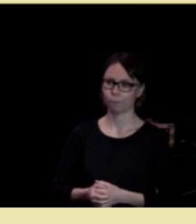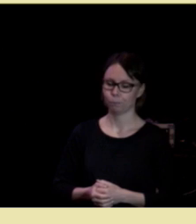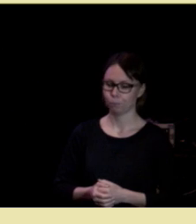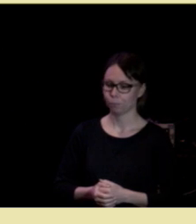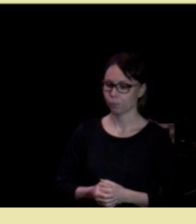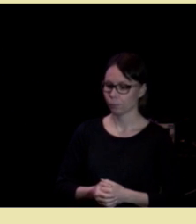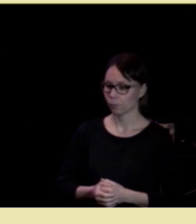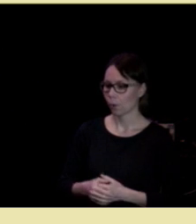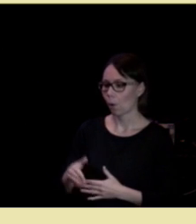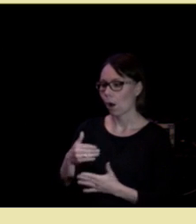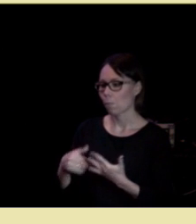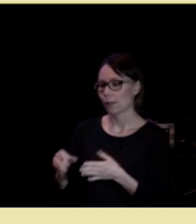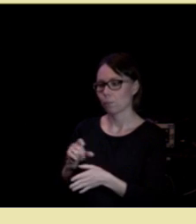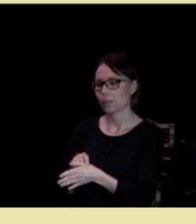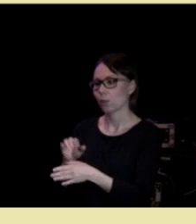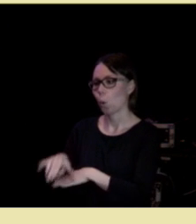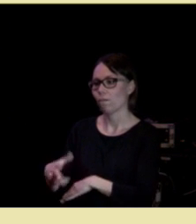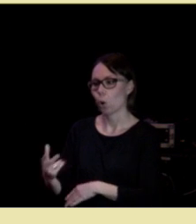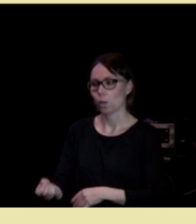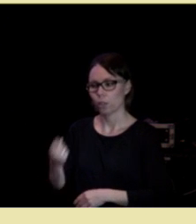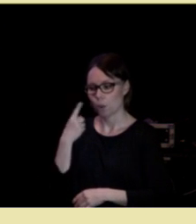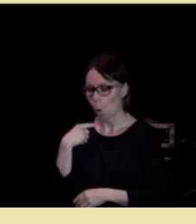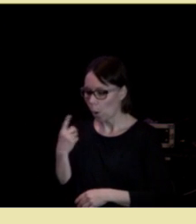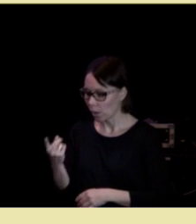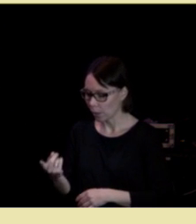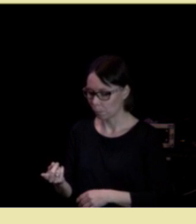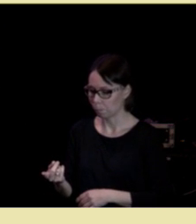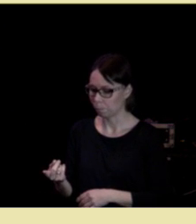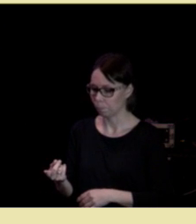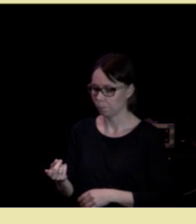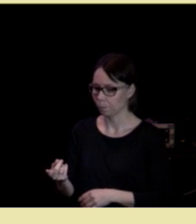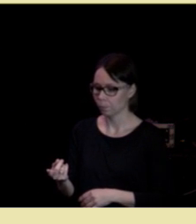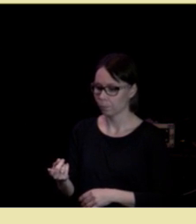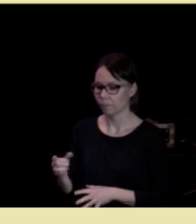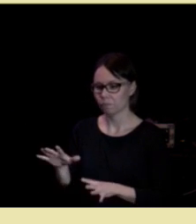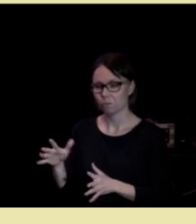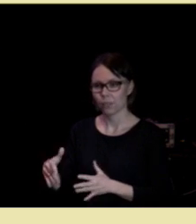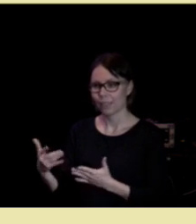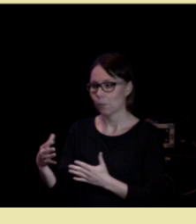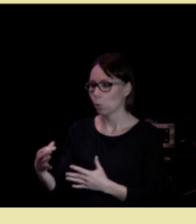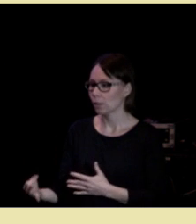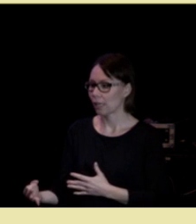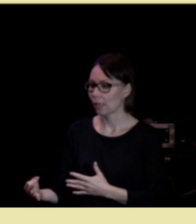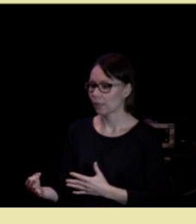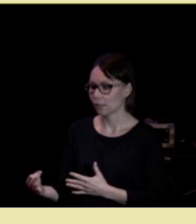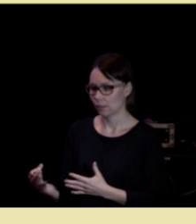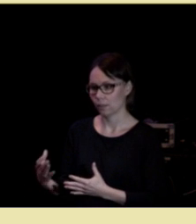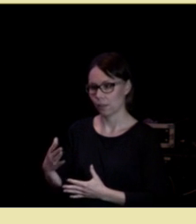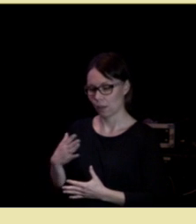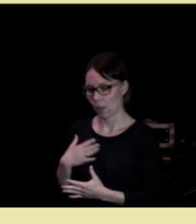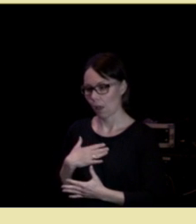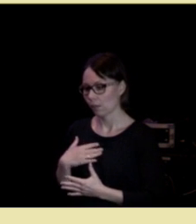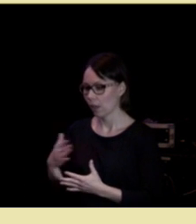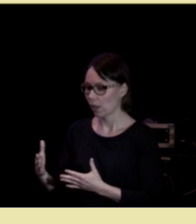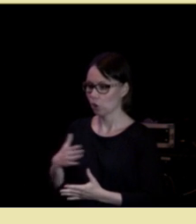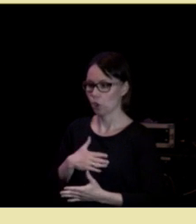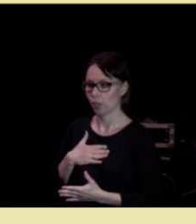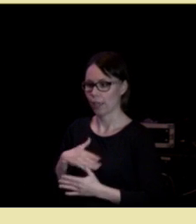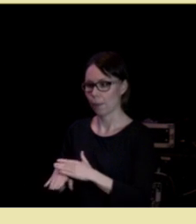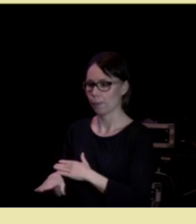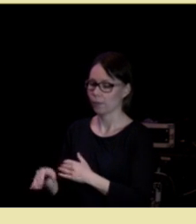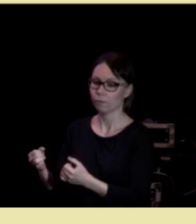blant pasientene over 80 år, så hadde ca. 10% I intervensjonsgruppen sykehjemsplass,